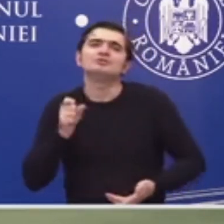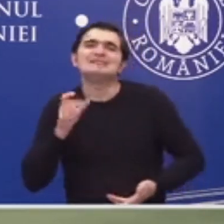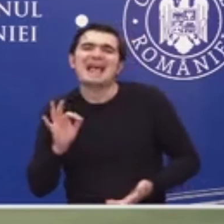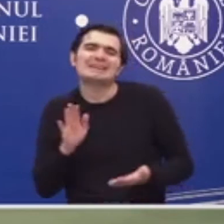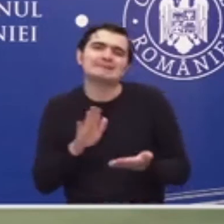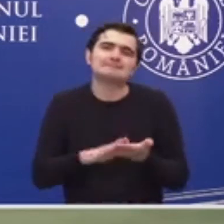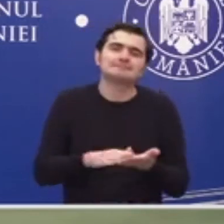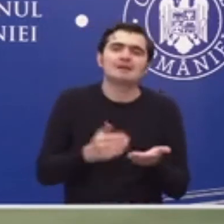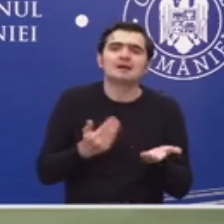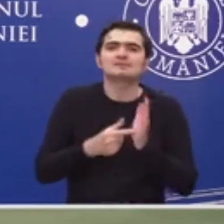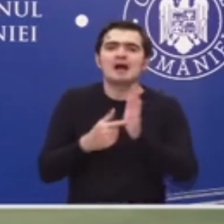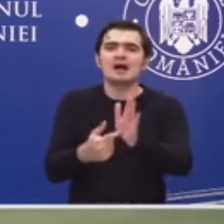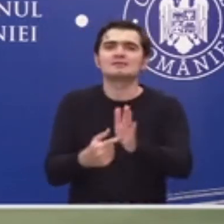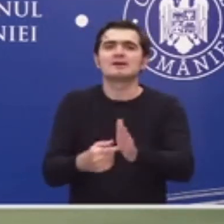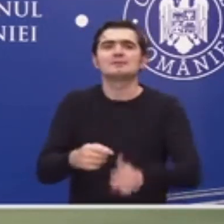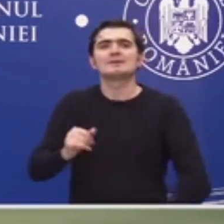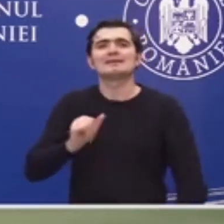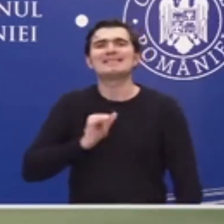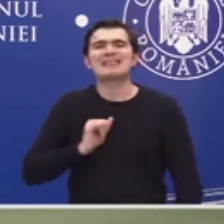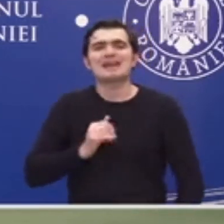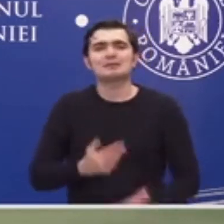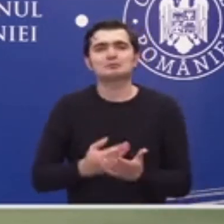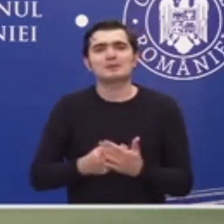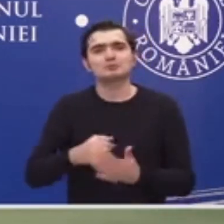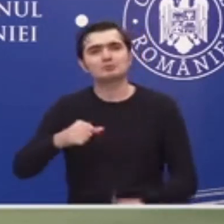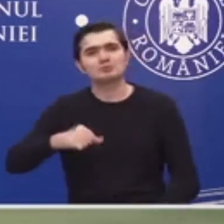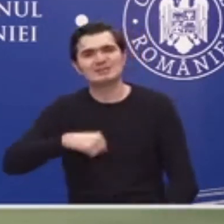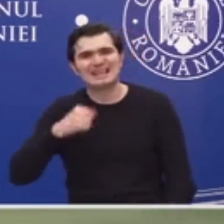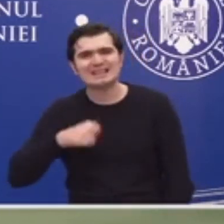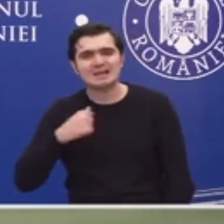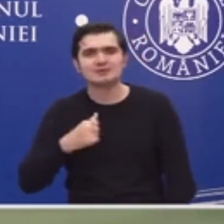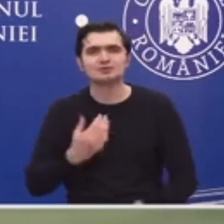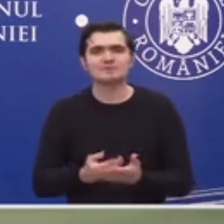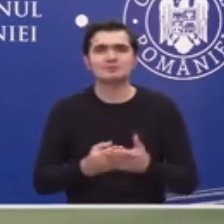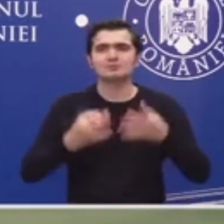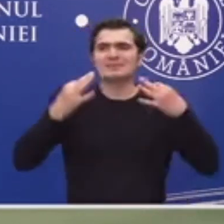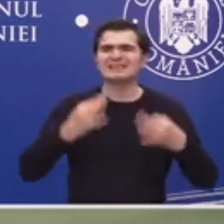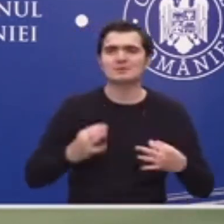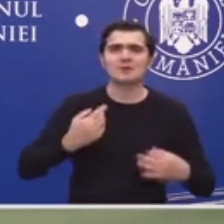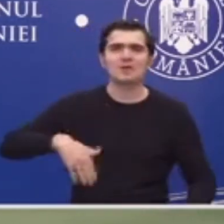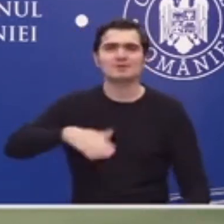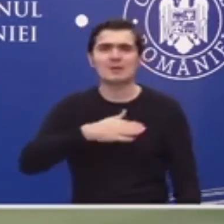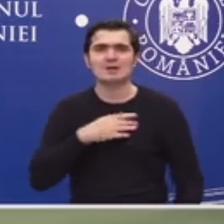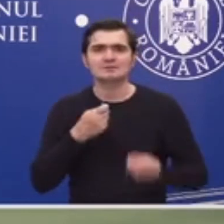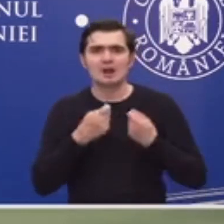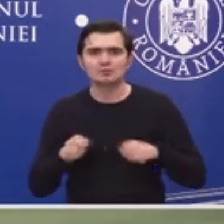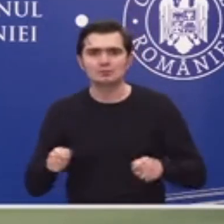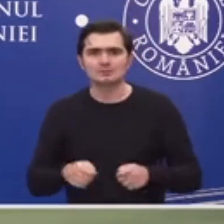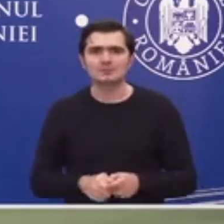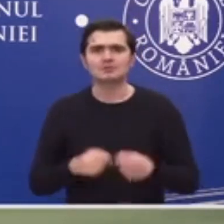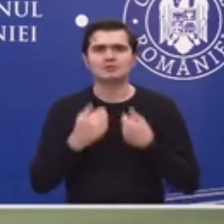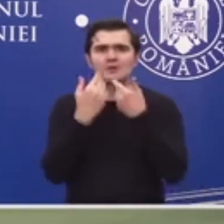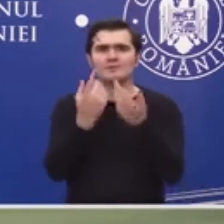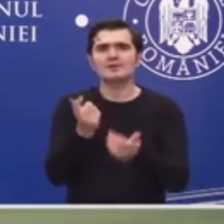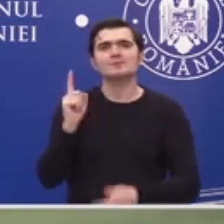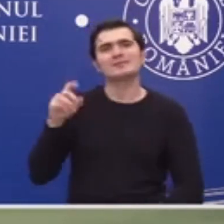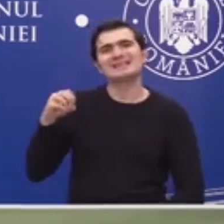pentru tineri, interesul pentru siguranța noastră a tuturor și pentru semnalul de încredere pe